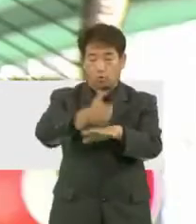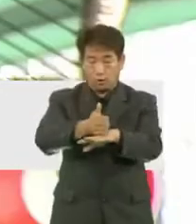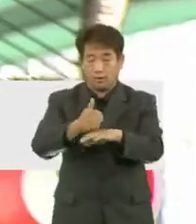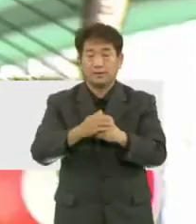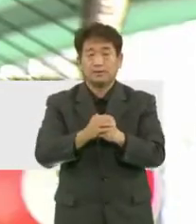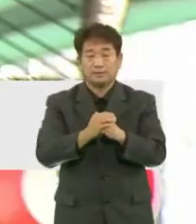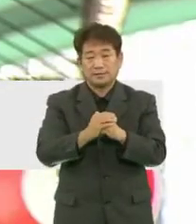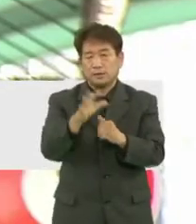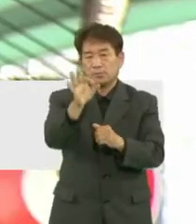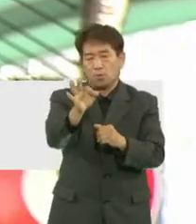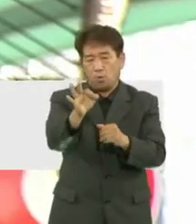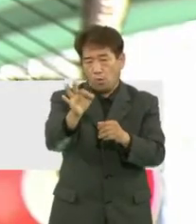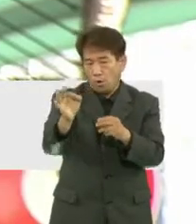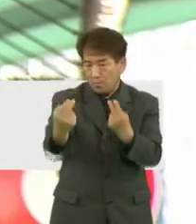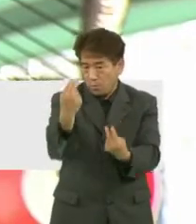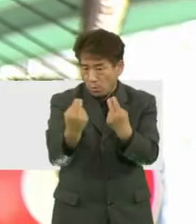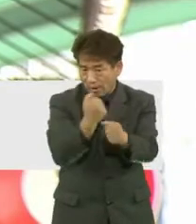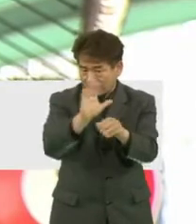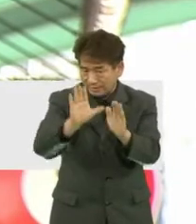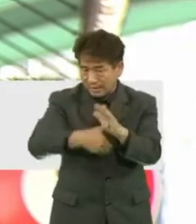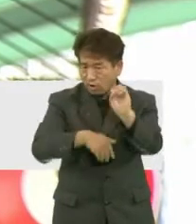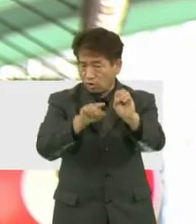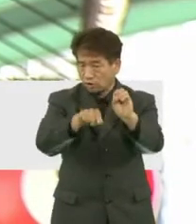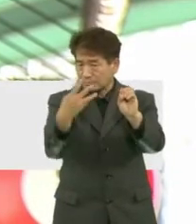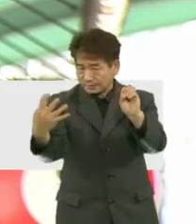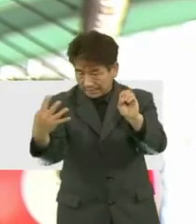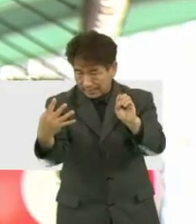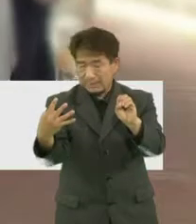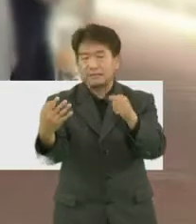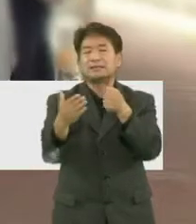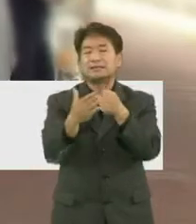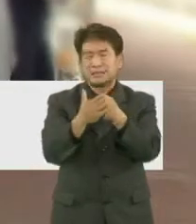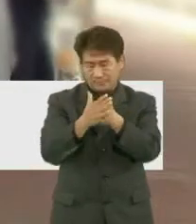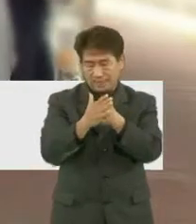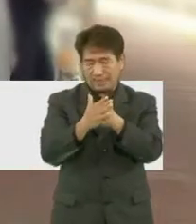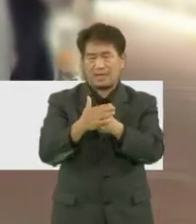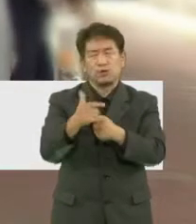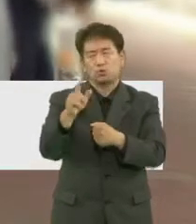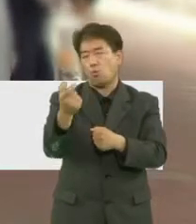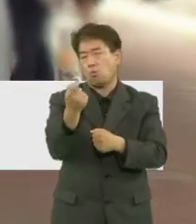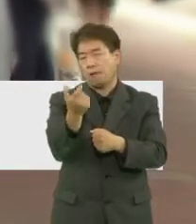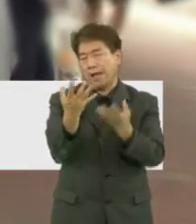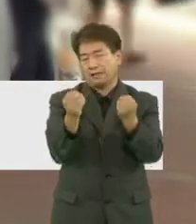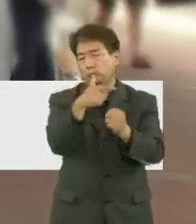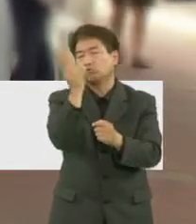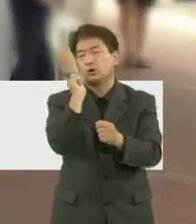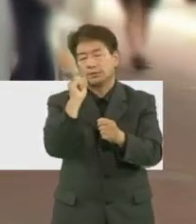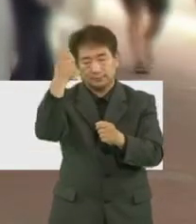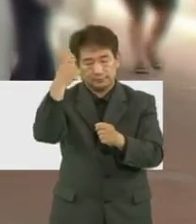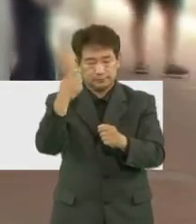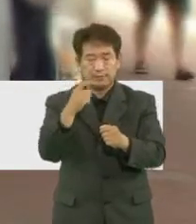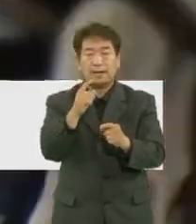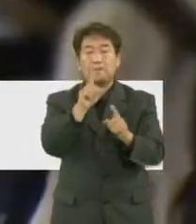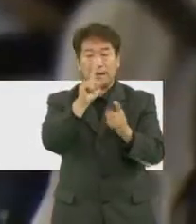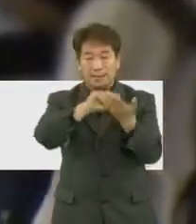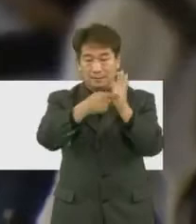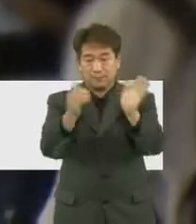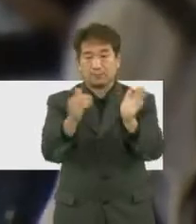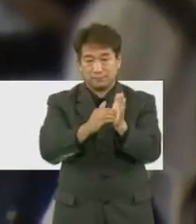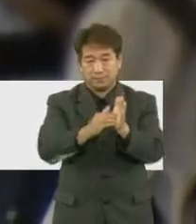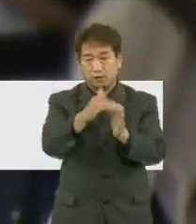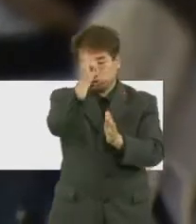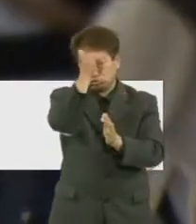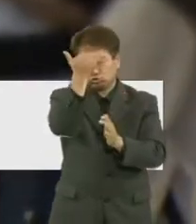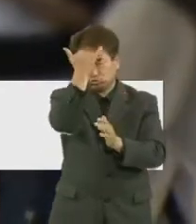결과 비용 대비 편익값이 0.44에 그쳐 경제성이 부족하다는 결과가 나왔습니다. 충남 계룡과